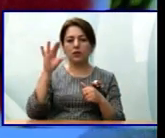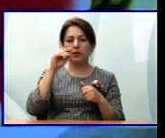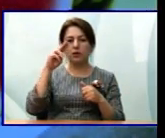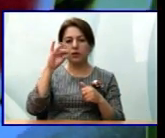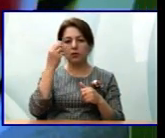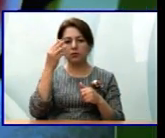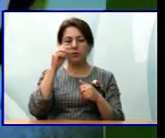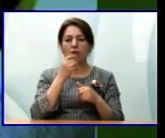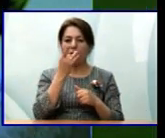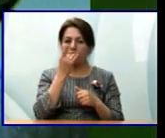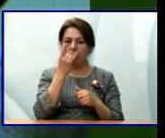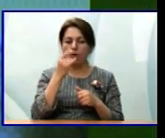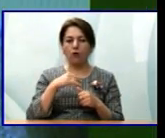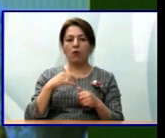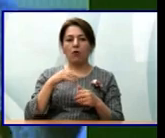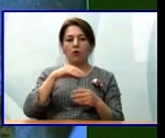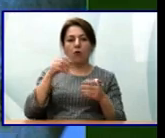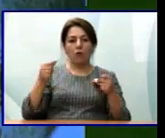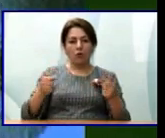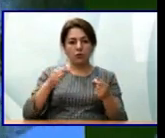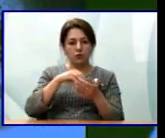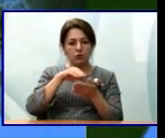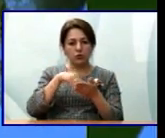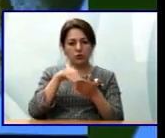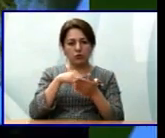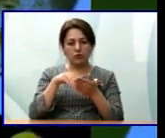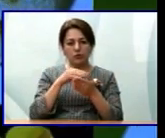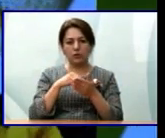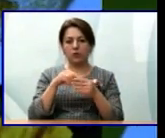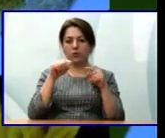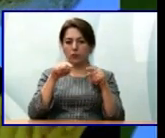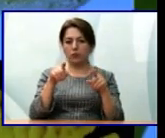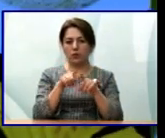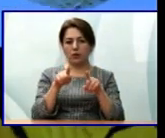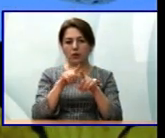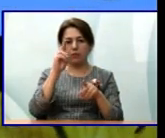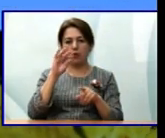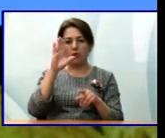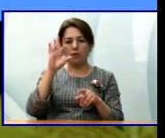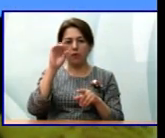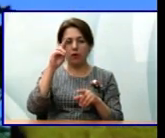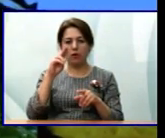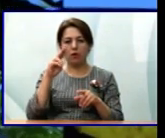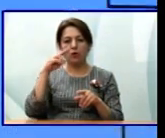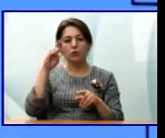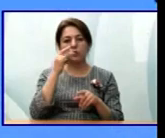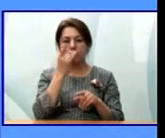qovoq, qozon yuvg'ichlar ham qovoqdoshlar oilasiga kiradi.